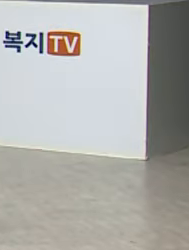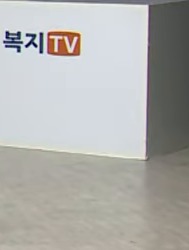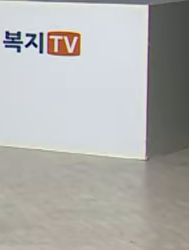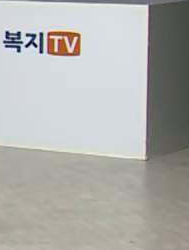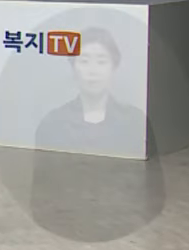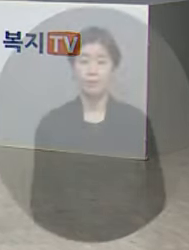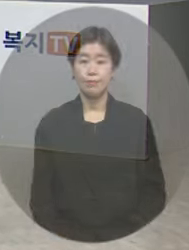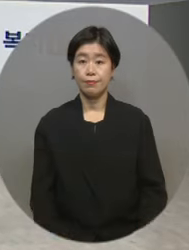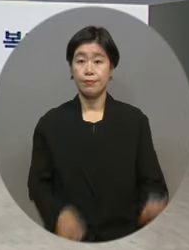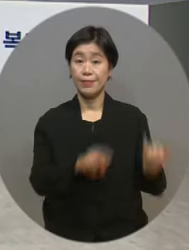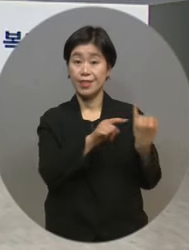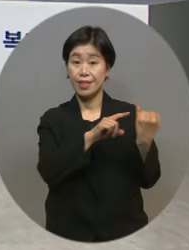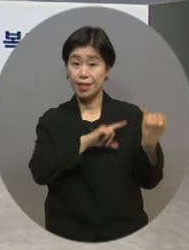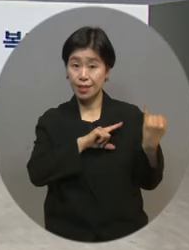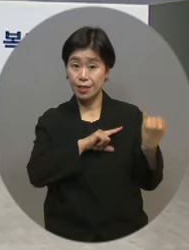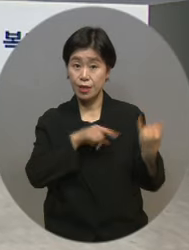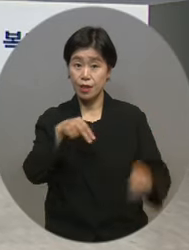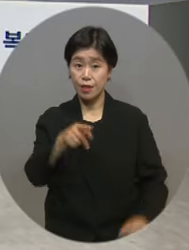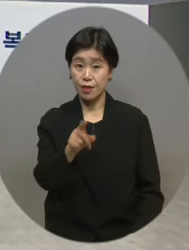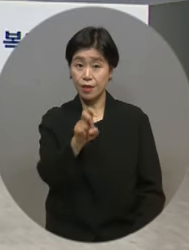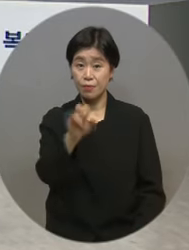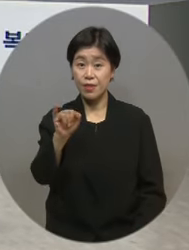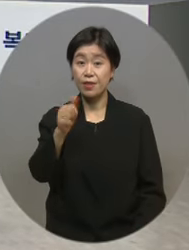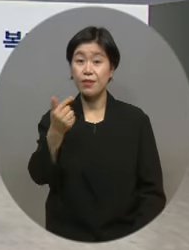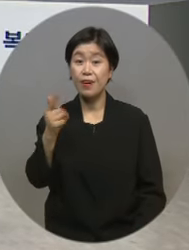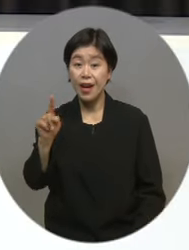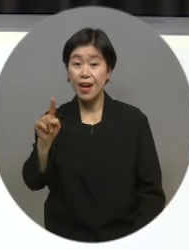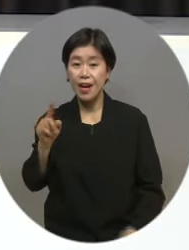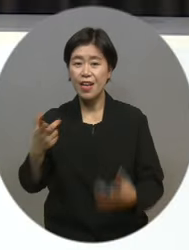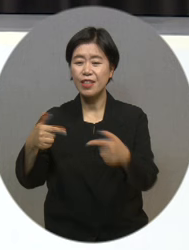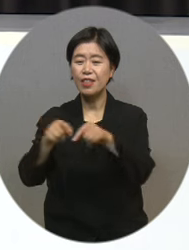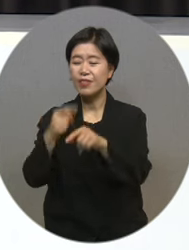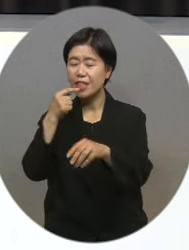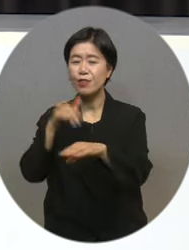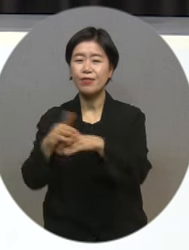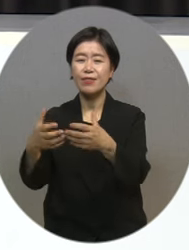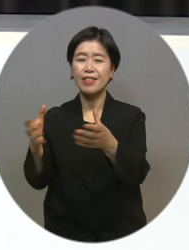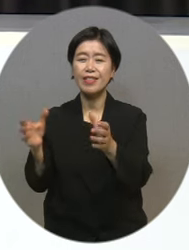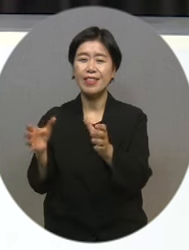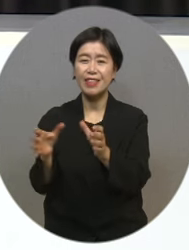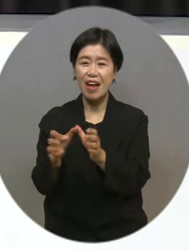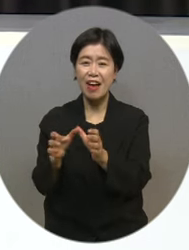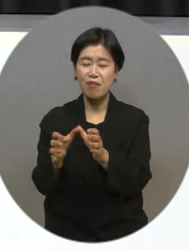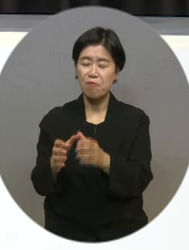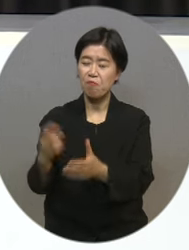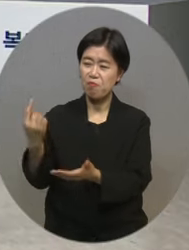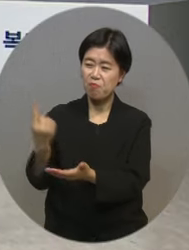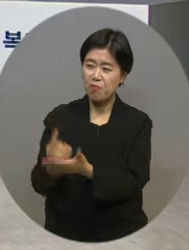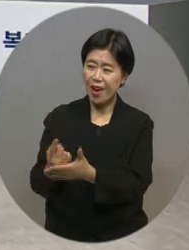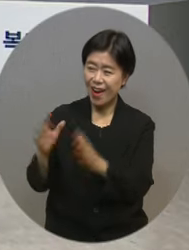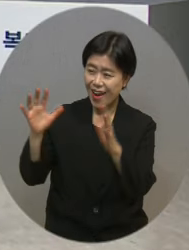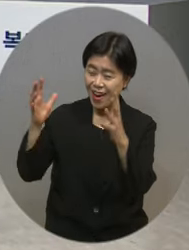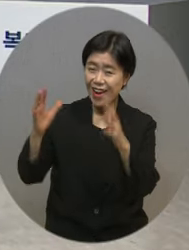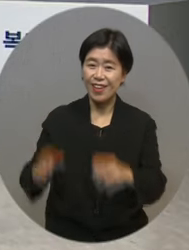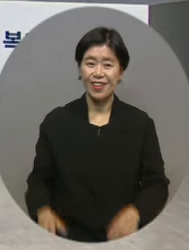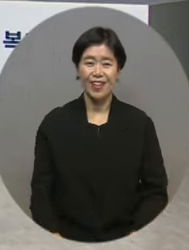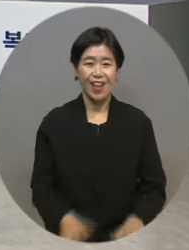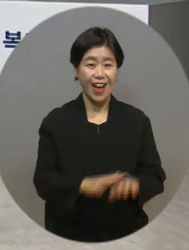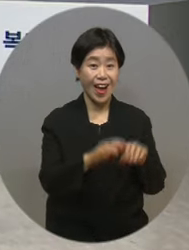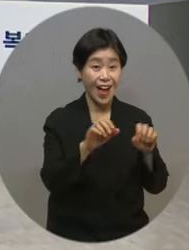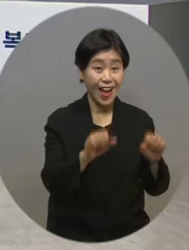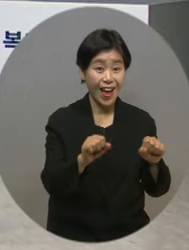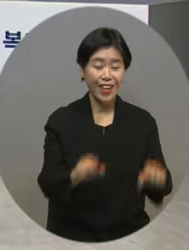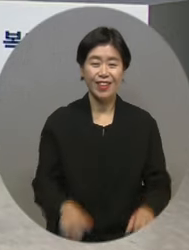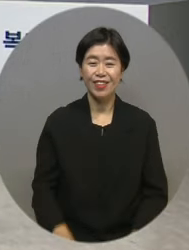서미와 더불어민주연합 당선인 어서 오십시오. 네, 안녕하세요. 이게 사실 저는 입에서 의원님 이러고